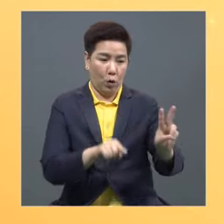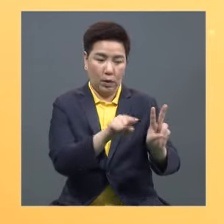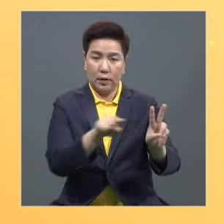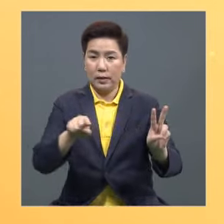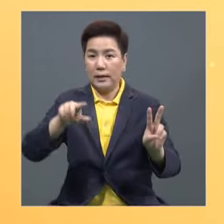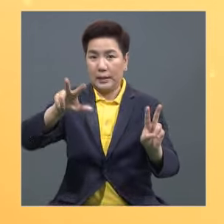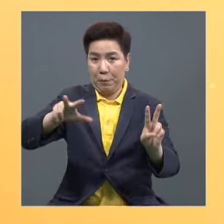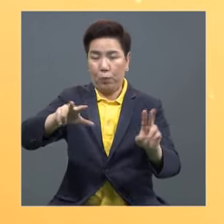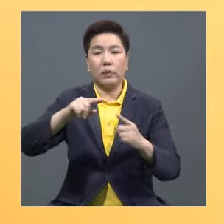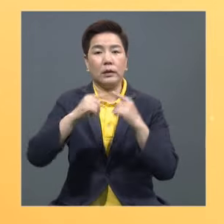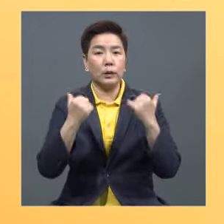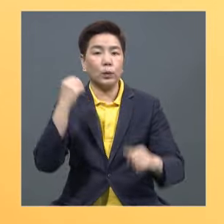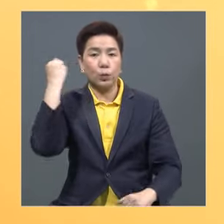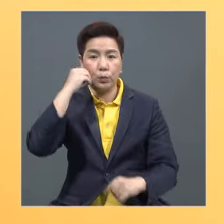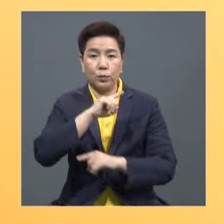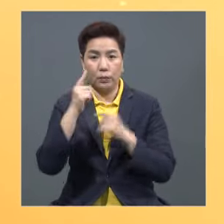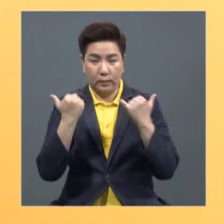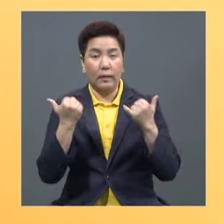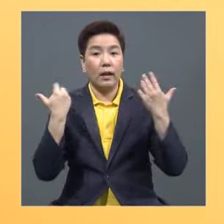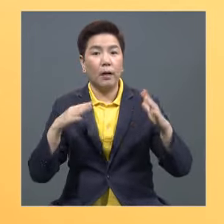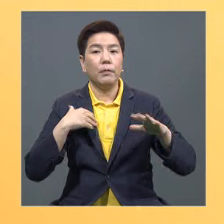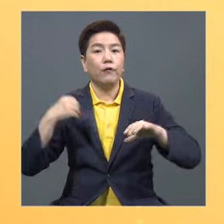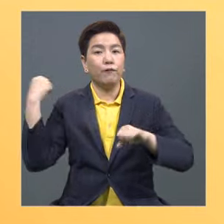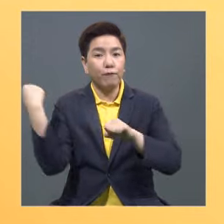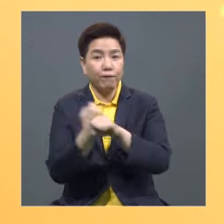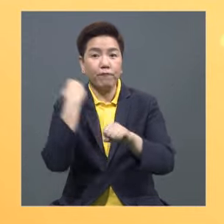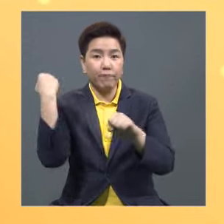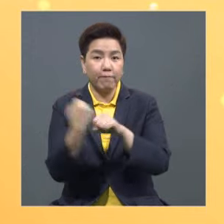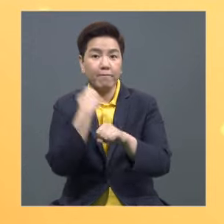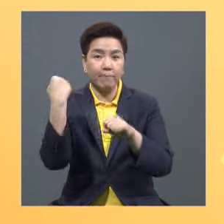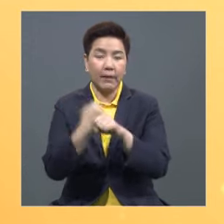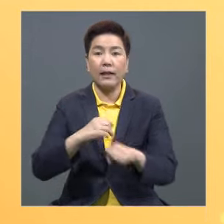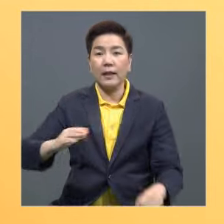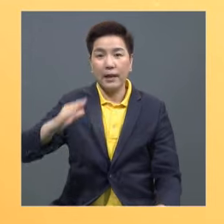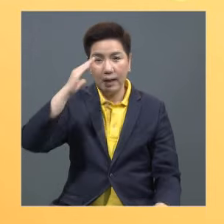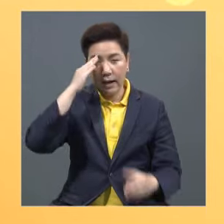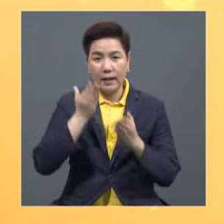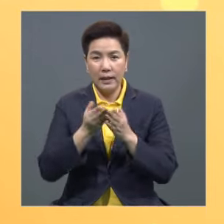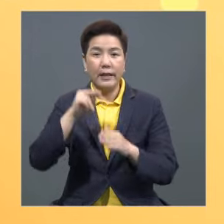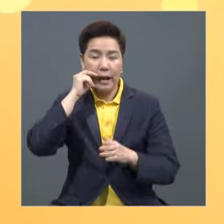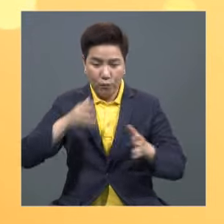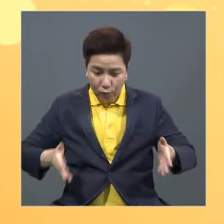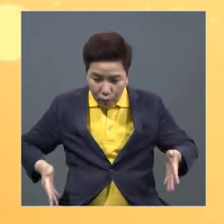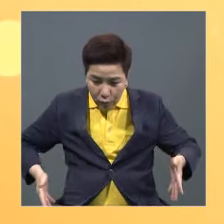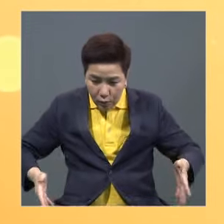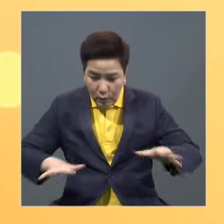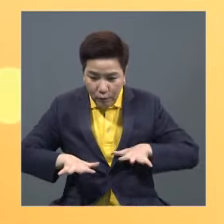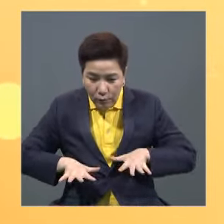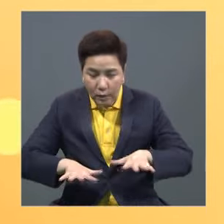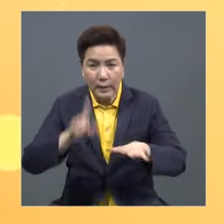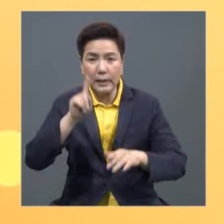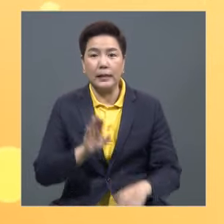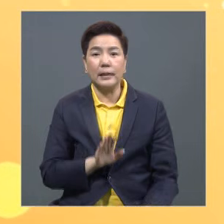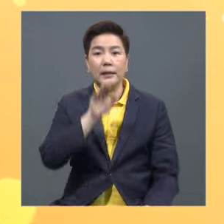15:30นนอกจากนี้นะคะยังมีการฝึกซ้อมของกำลังพลฝีพักในแม่น้ำเจ้าพระยาค่ะอยู่ที่บริเวณใต้สะพาน